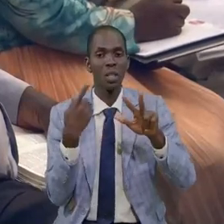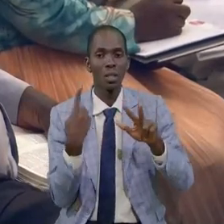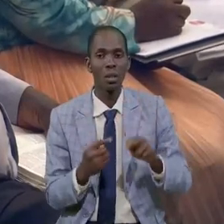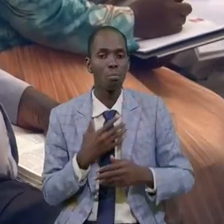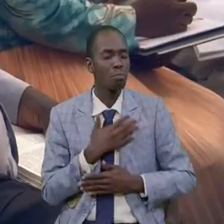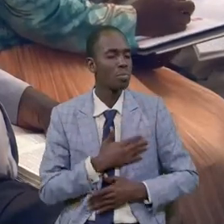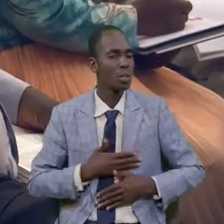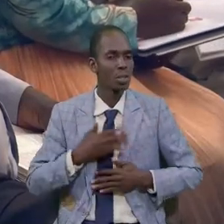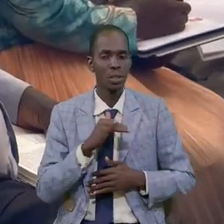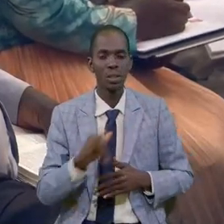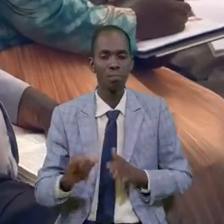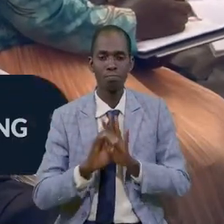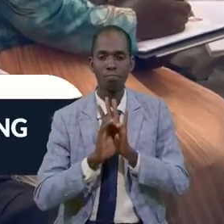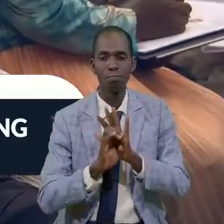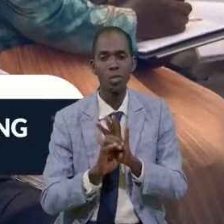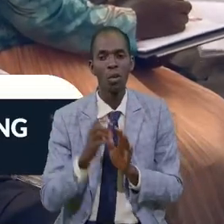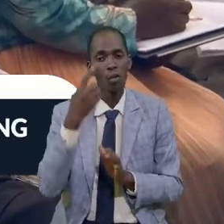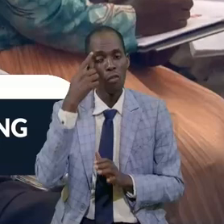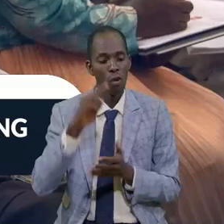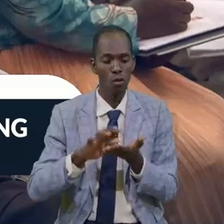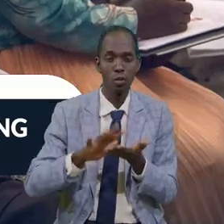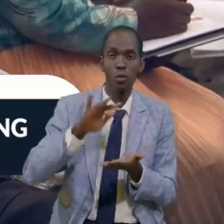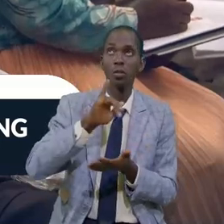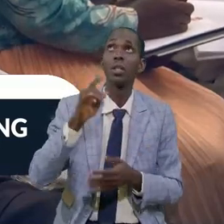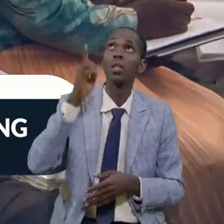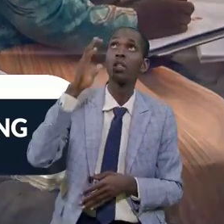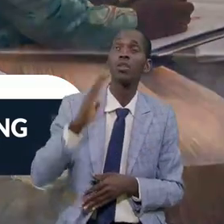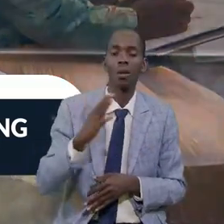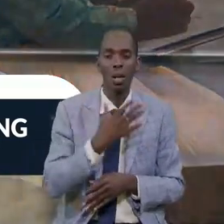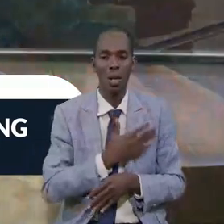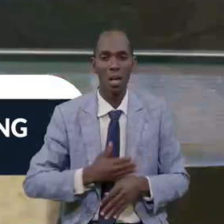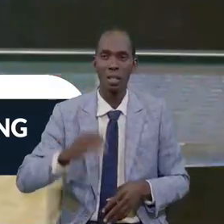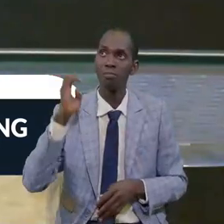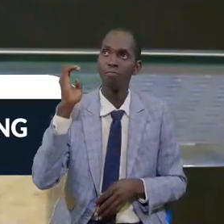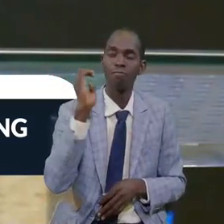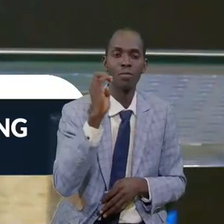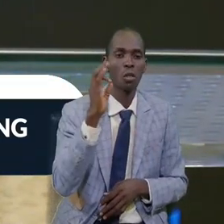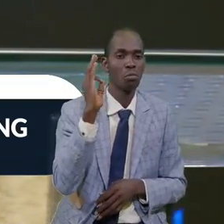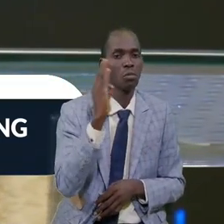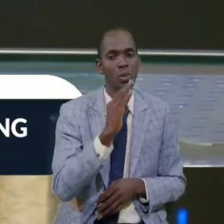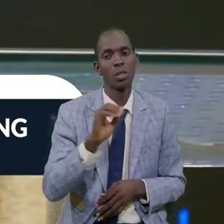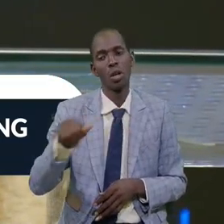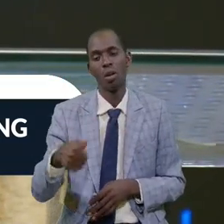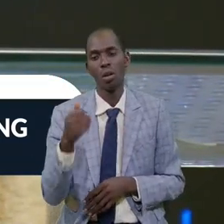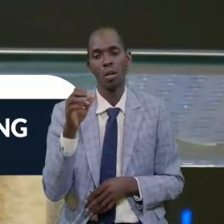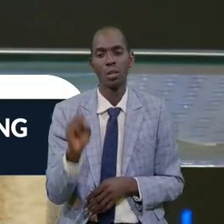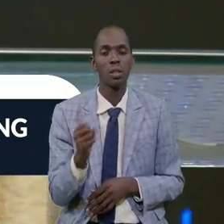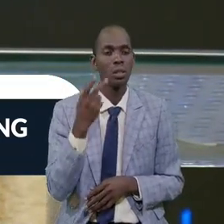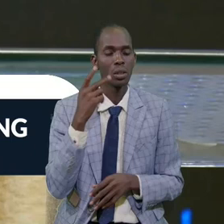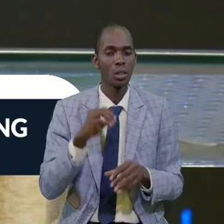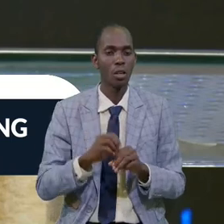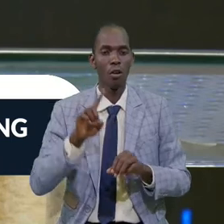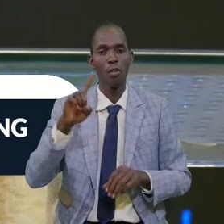modèle agréable pour glorifier Dieu et évangéliser les autres. Nous allons à